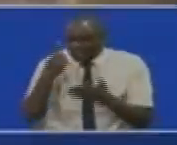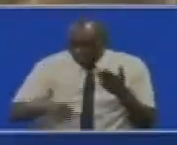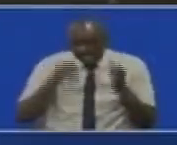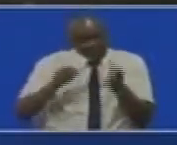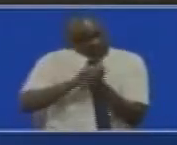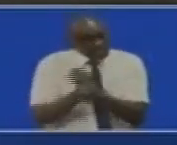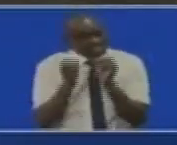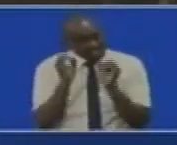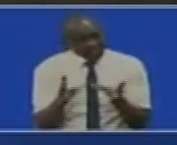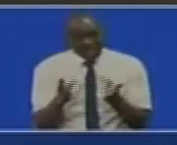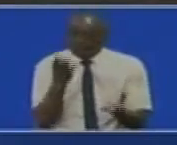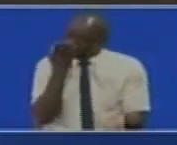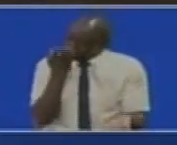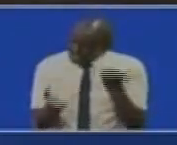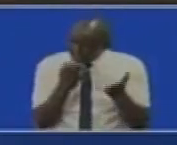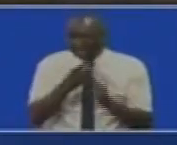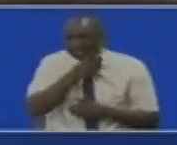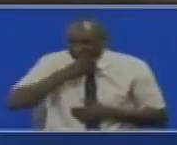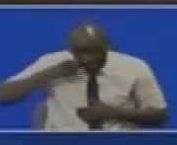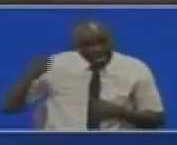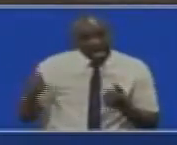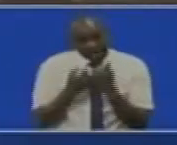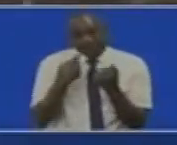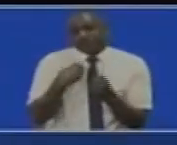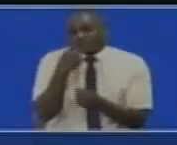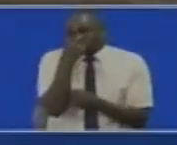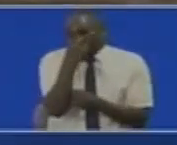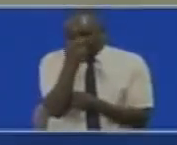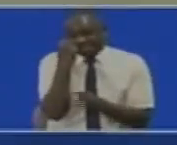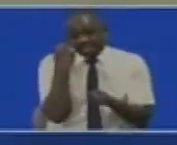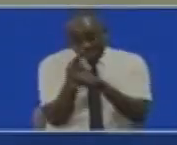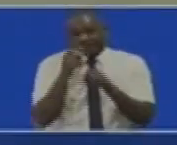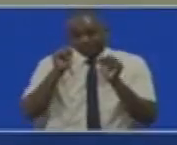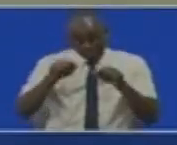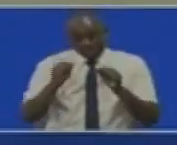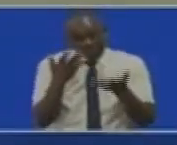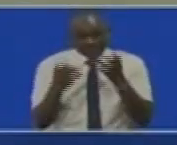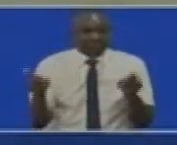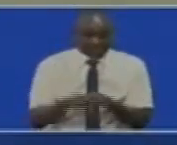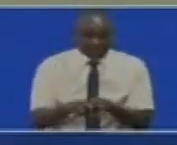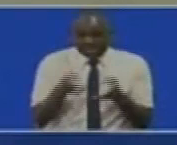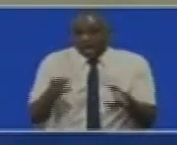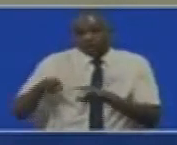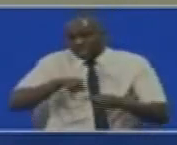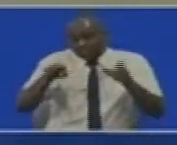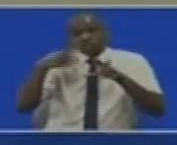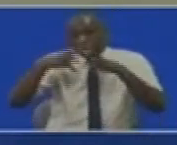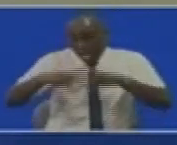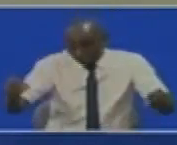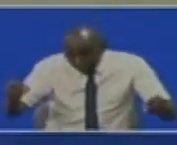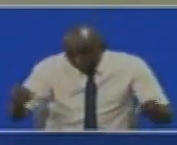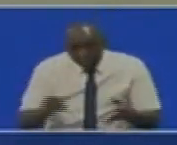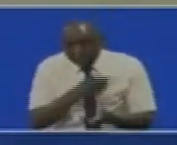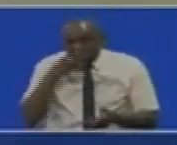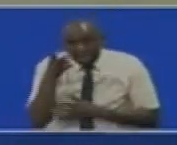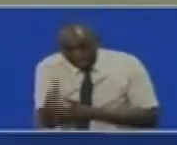hayatageuka huenda tukarejelea ukame uliokumba taifa mwaka 2011. Some of our rivers are drying up, water ponds